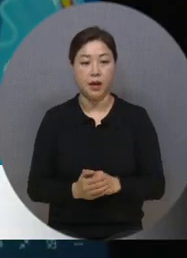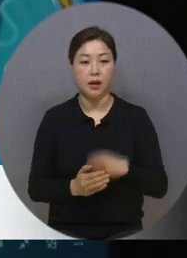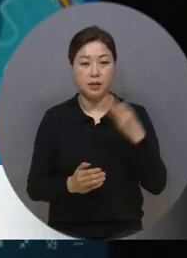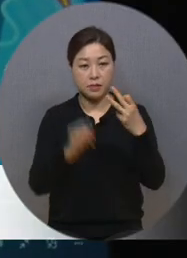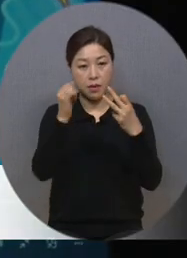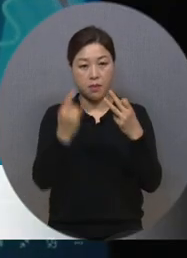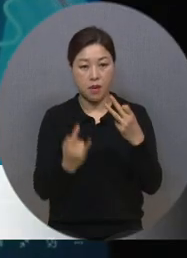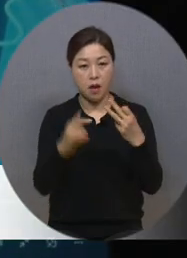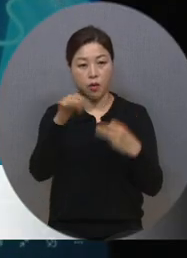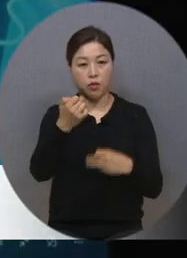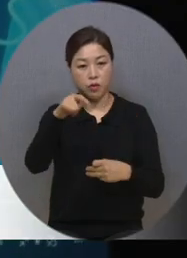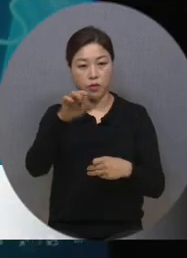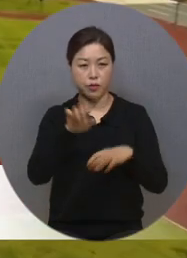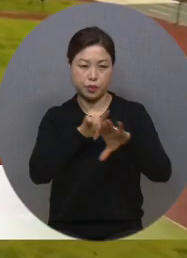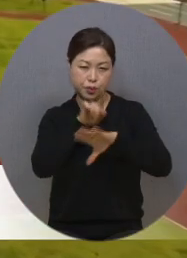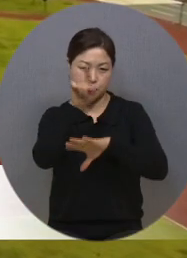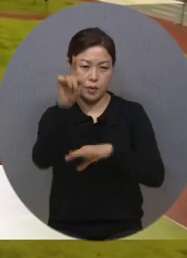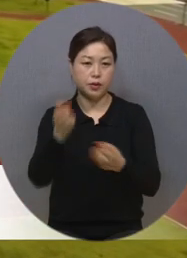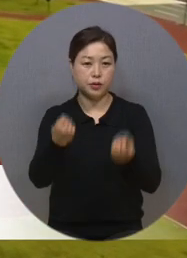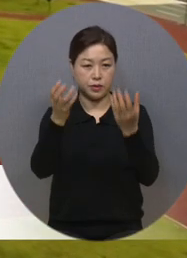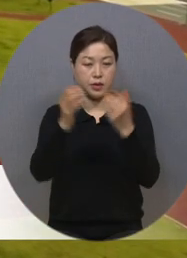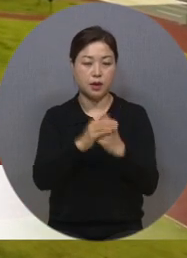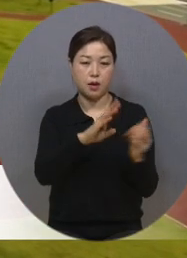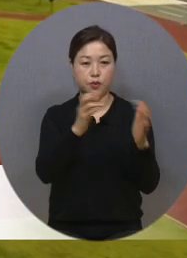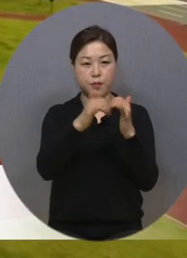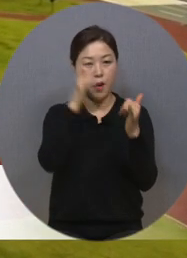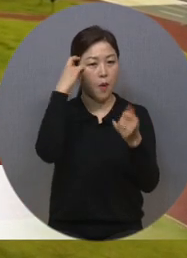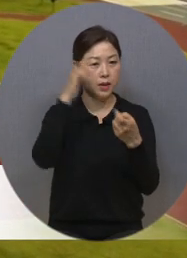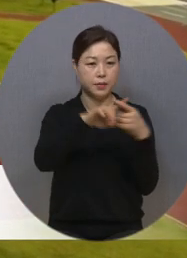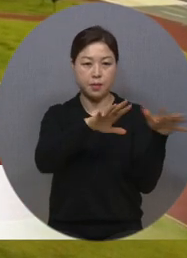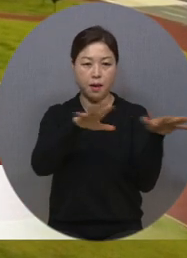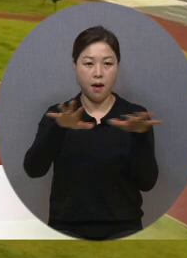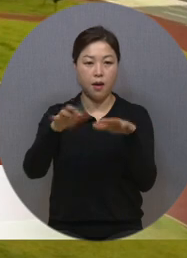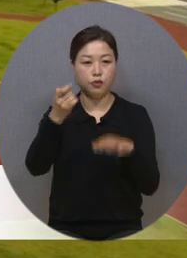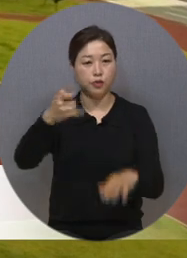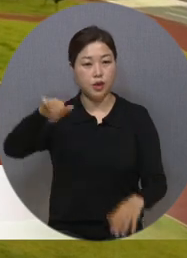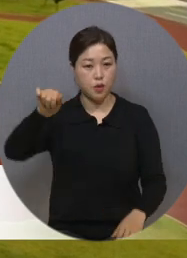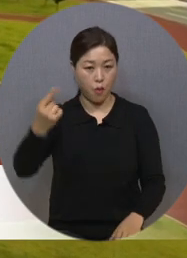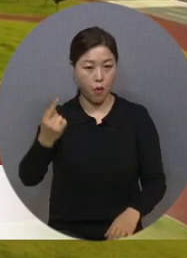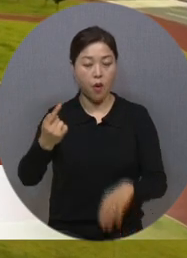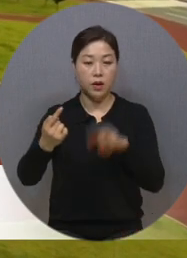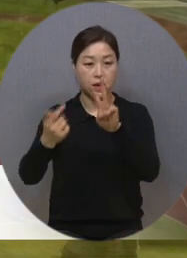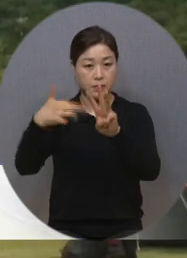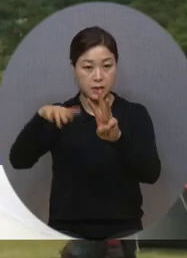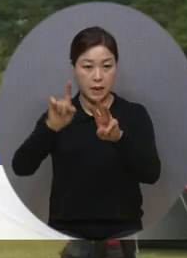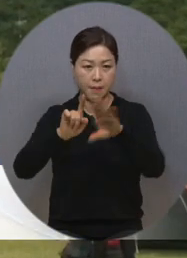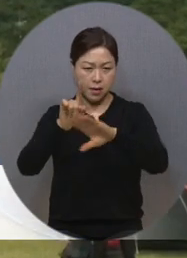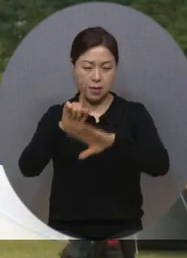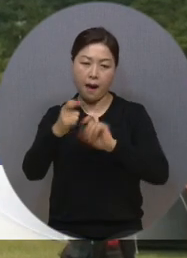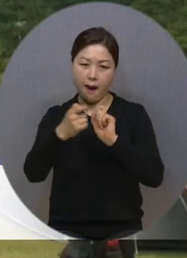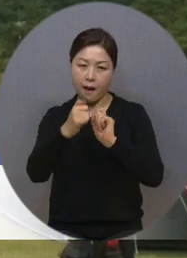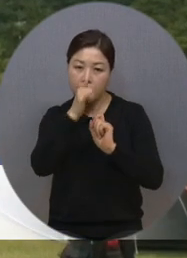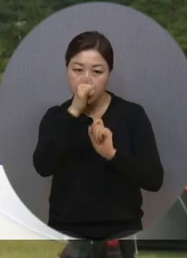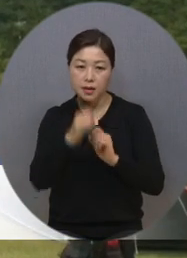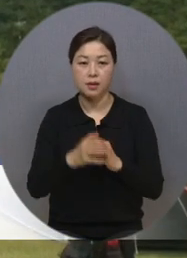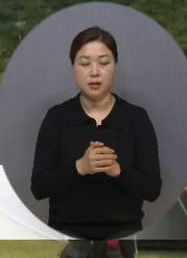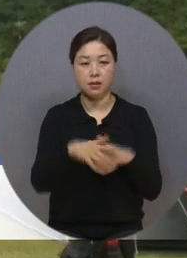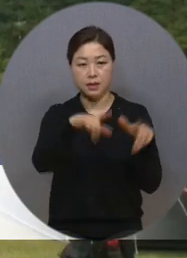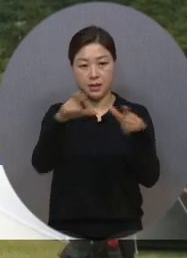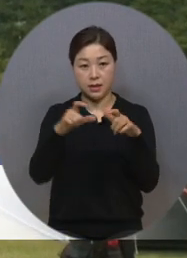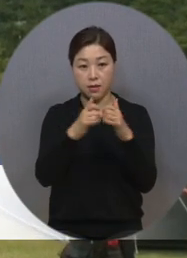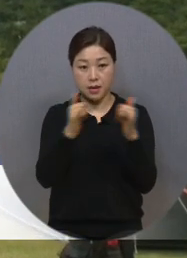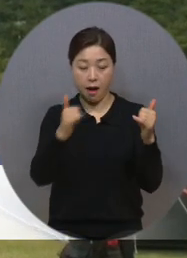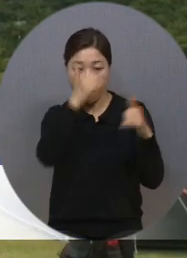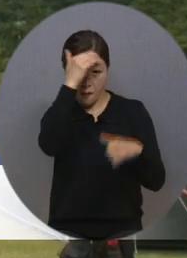제13회 고흥우주항공축제가 국민적 관심사항인 누리호 3차 발사를 앞두고 개최됨에 따라 지역민과 관광객이